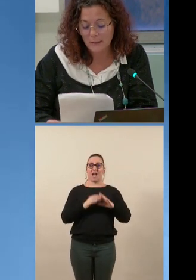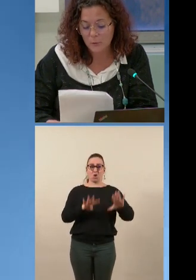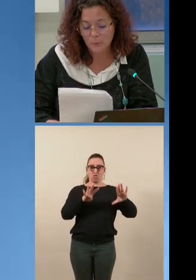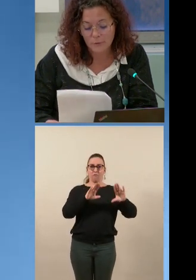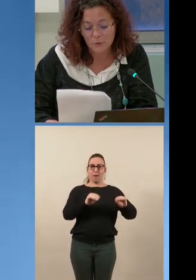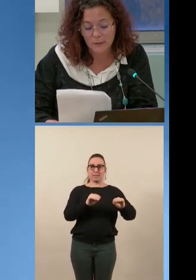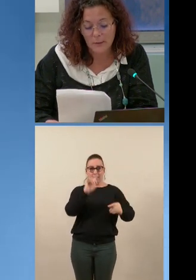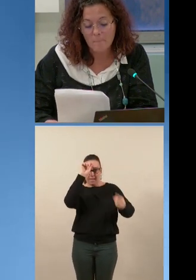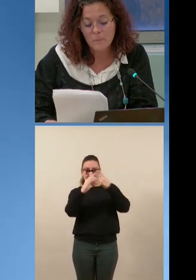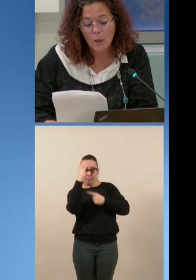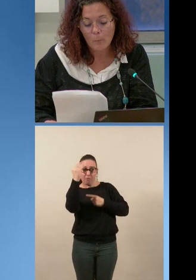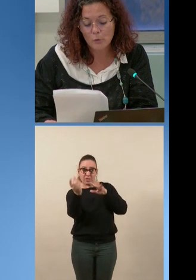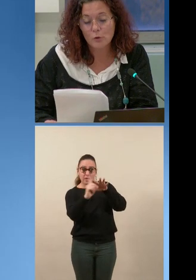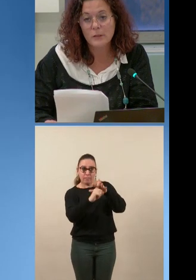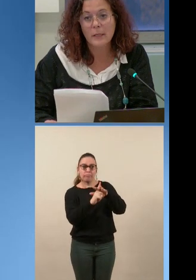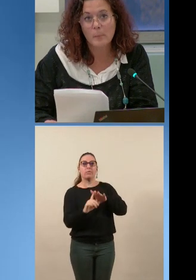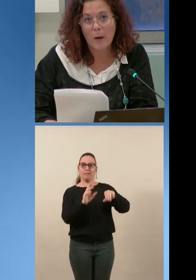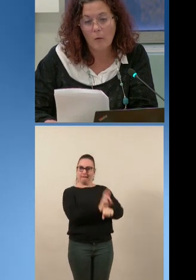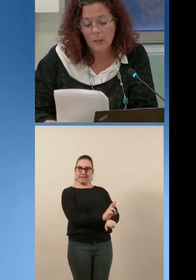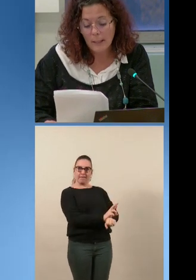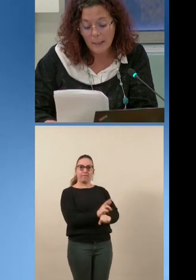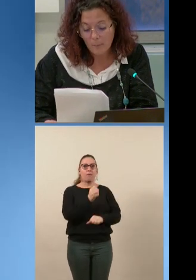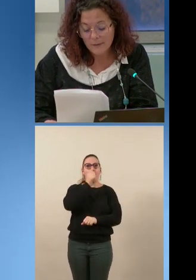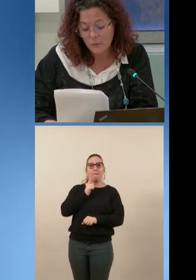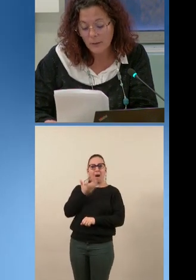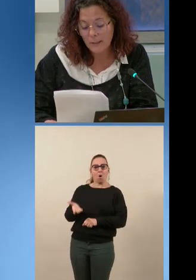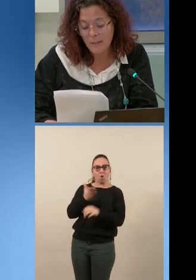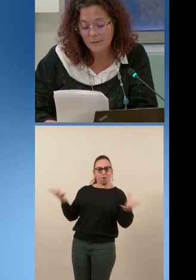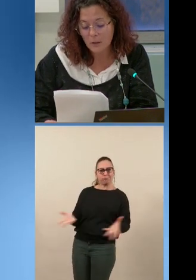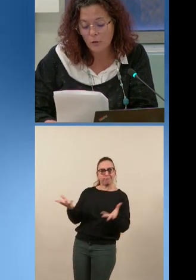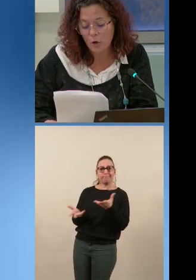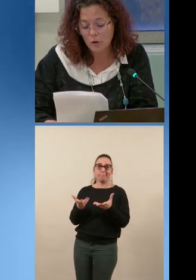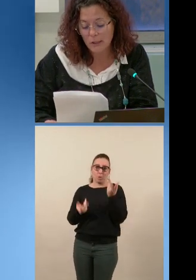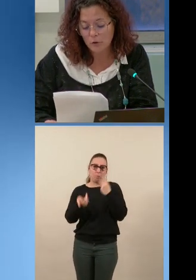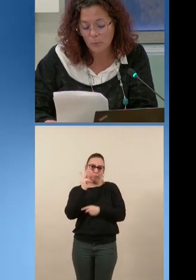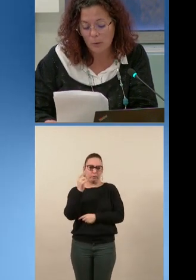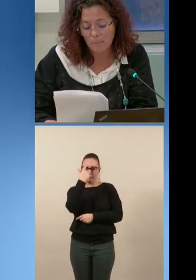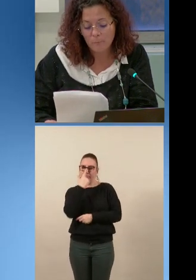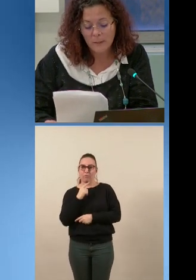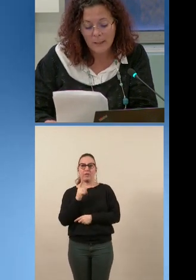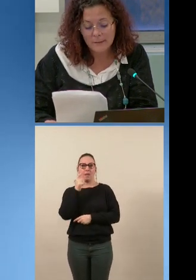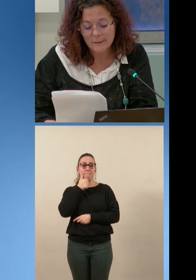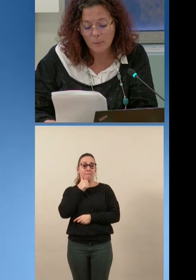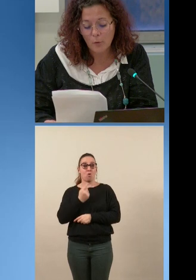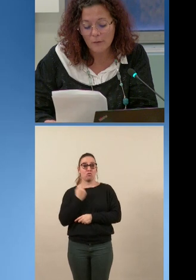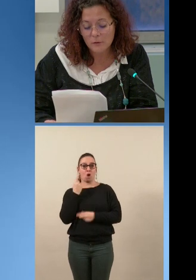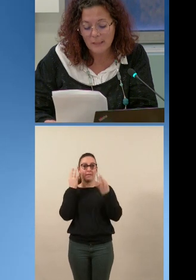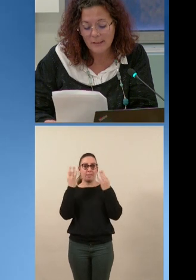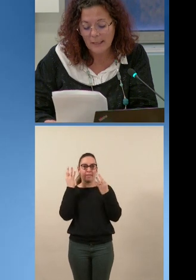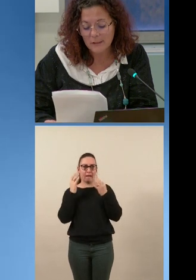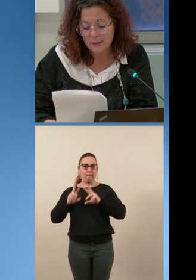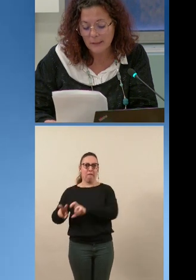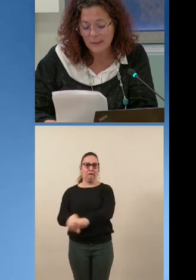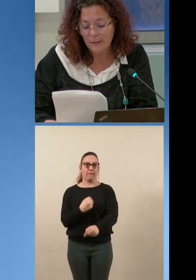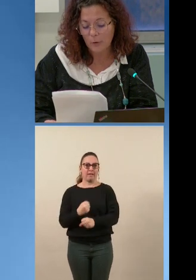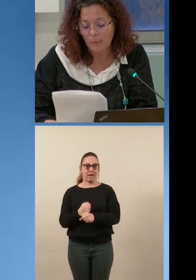d'assertion professionnelle pour soutenir les parents et en particulier les MRE seul dans leur recherche d'emploi les 500 professionnels des